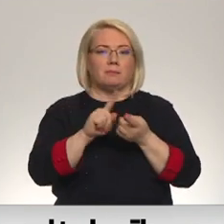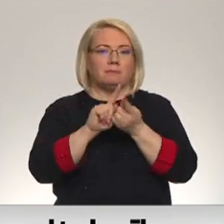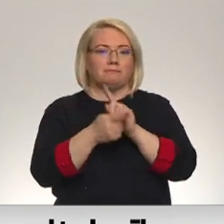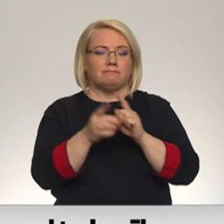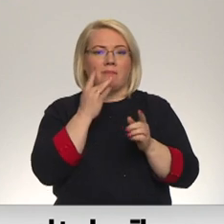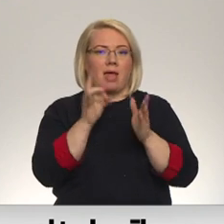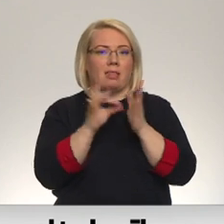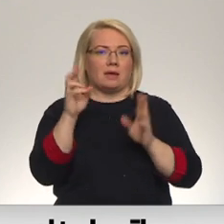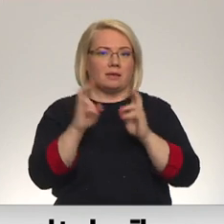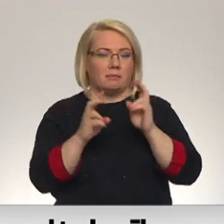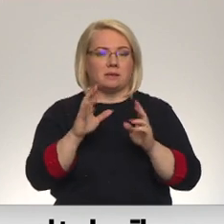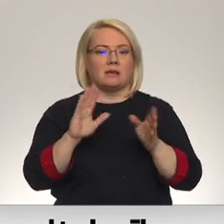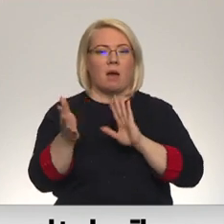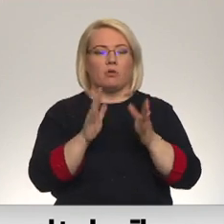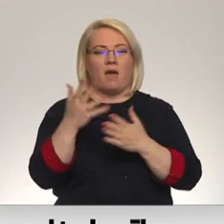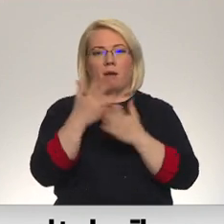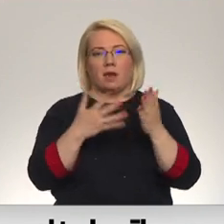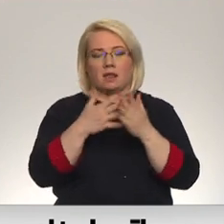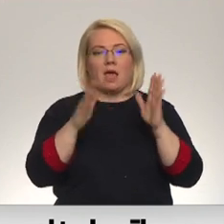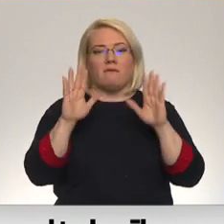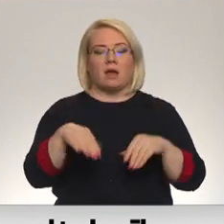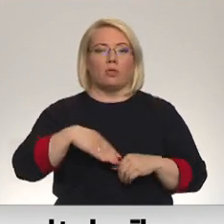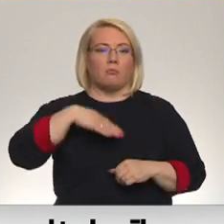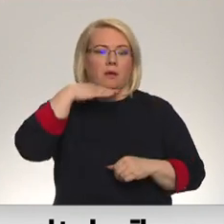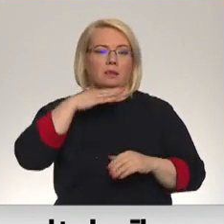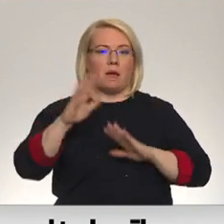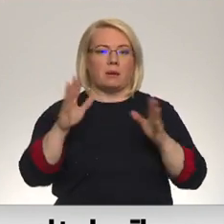elektroenerģijā, kuras pēc aptuveniem aprēķiniem varētu pietikt